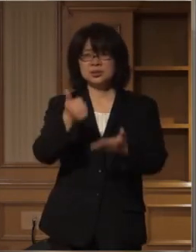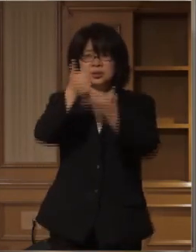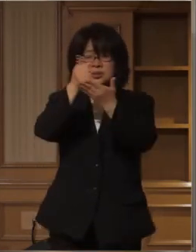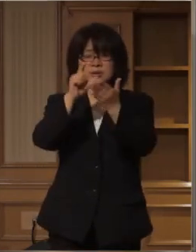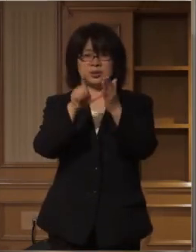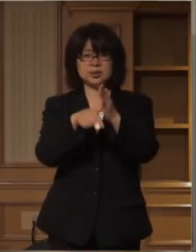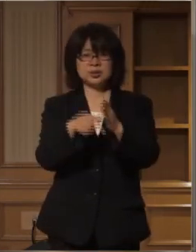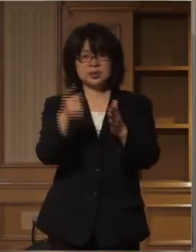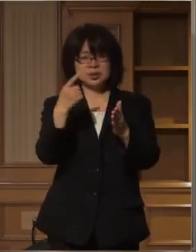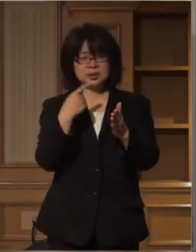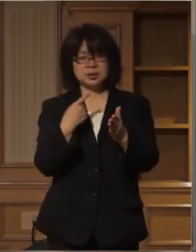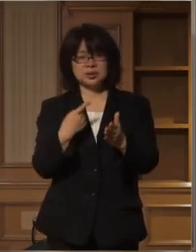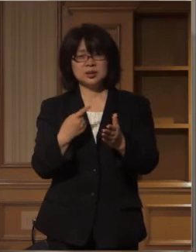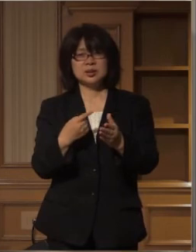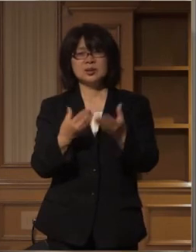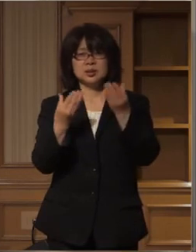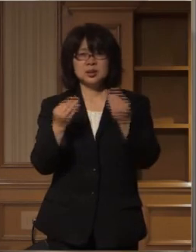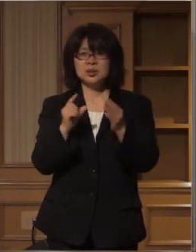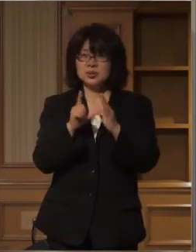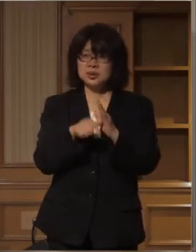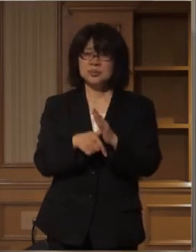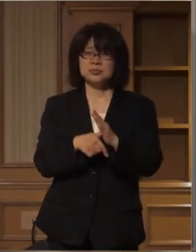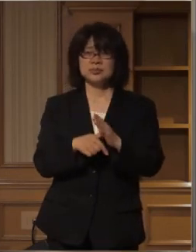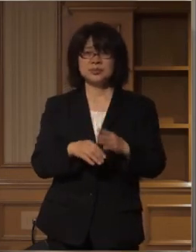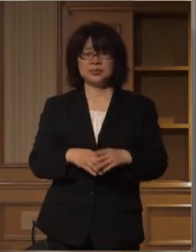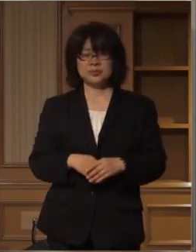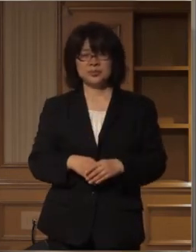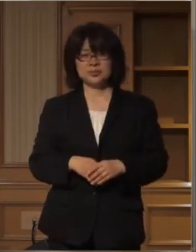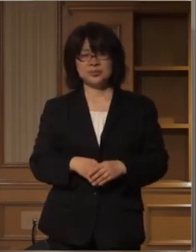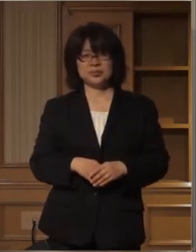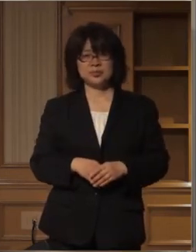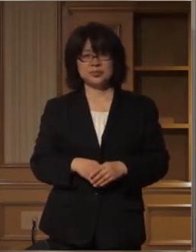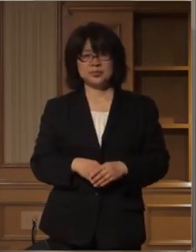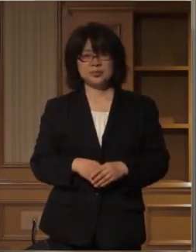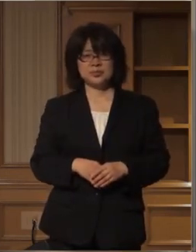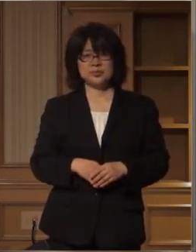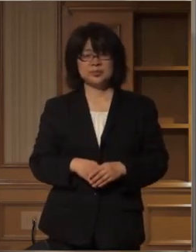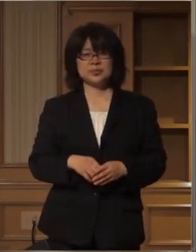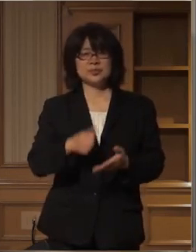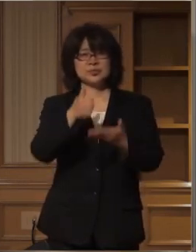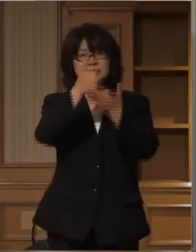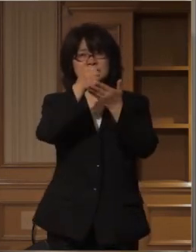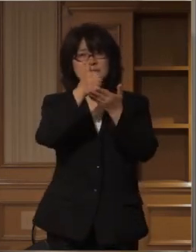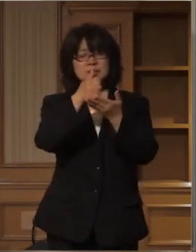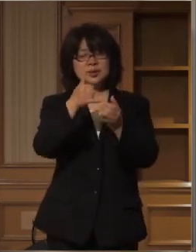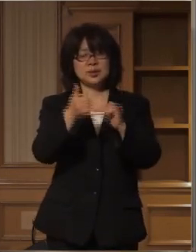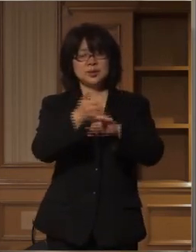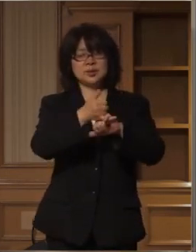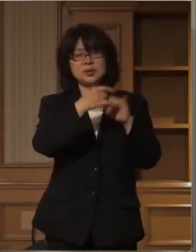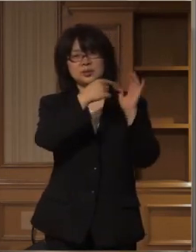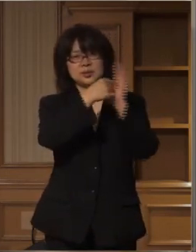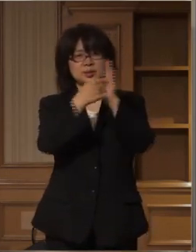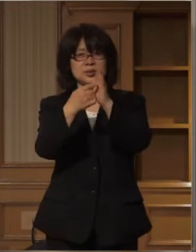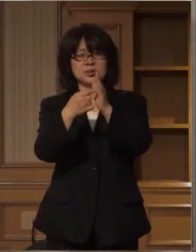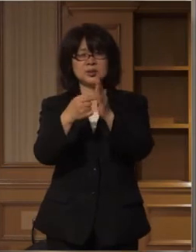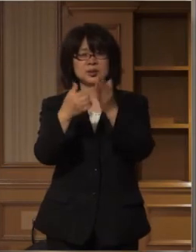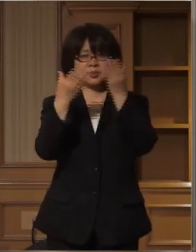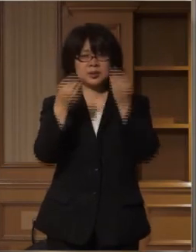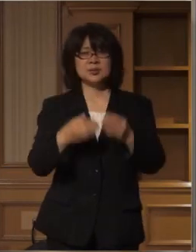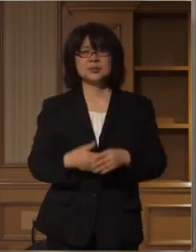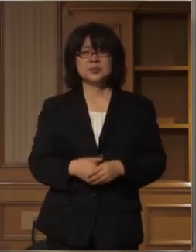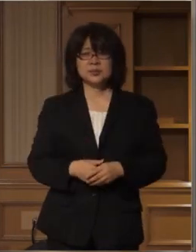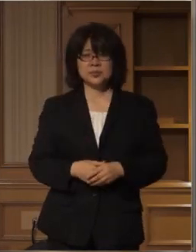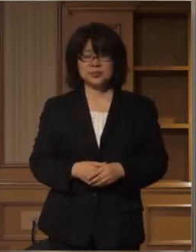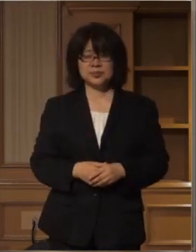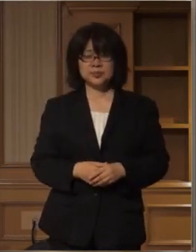会における奉仕といって、まあね、どれをあのインドネシアに行くのはどこでやりたいですかといった時に、まさにそこでやりたいという